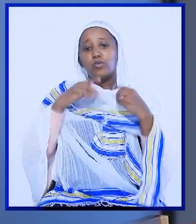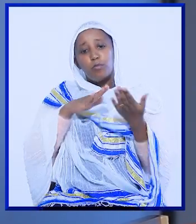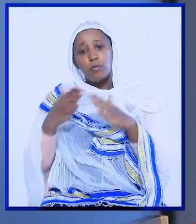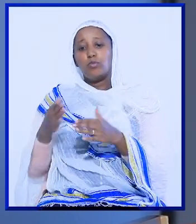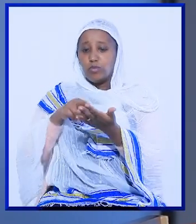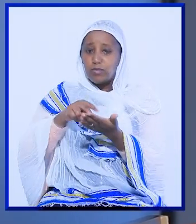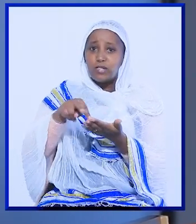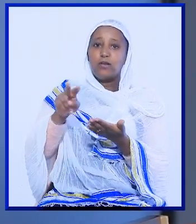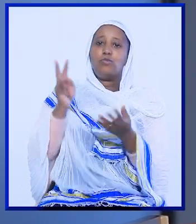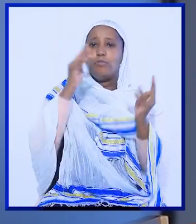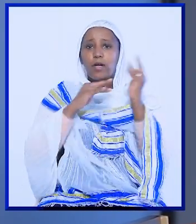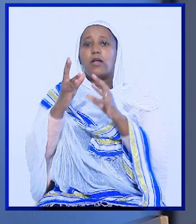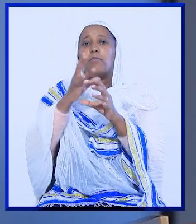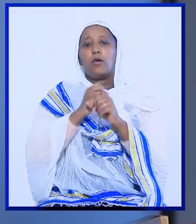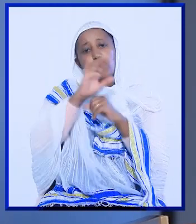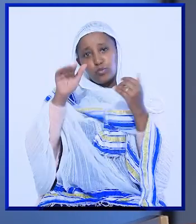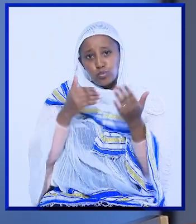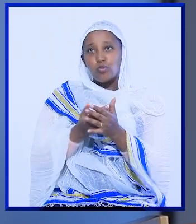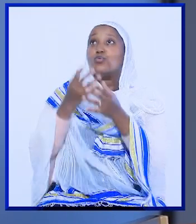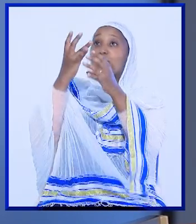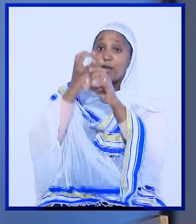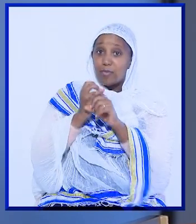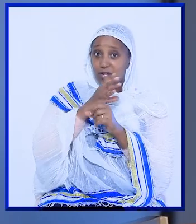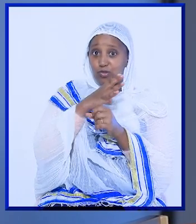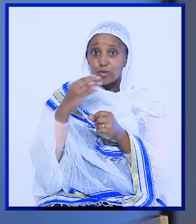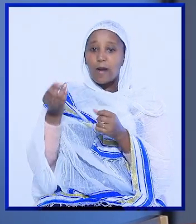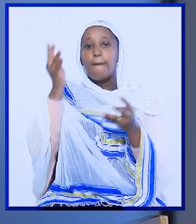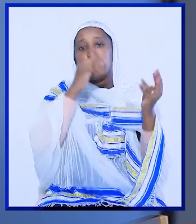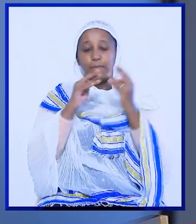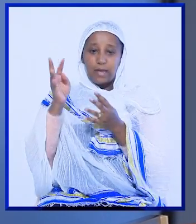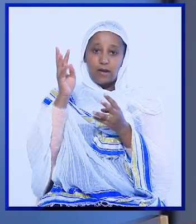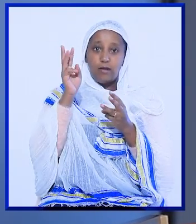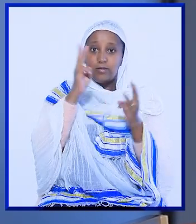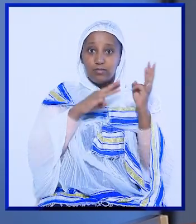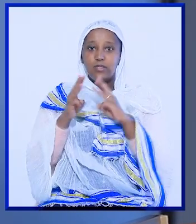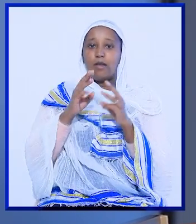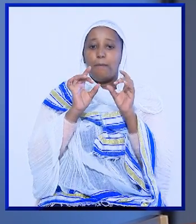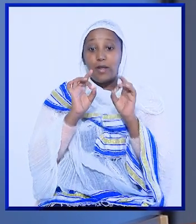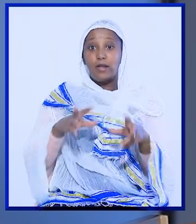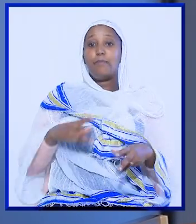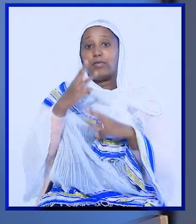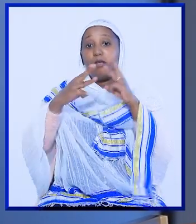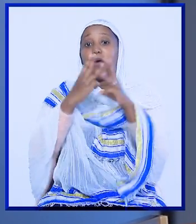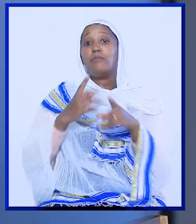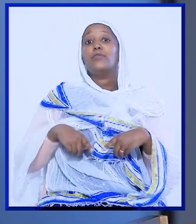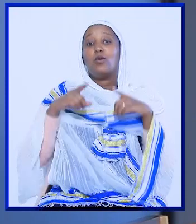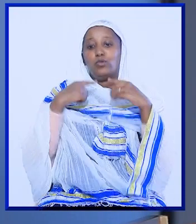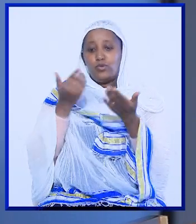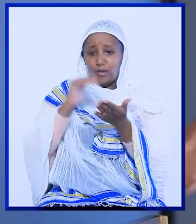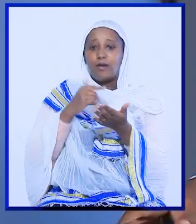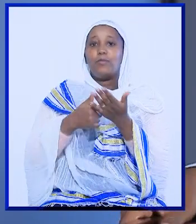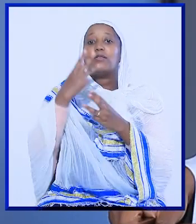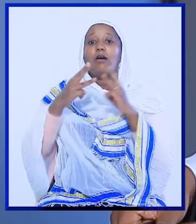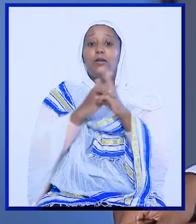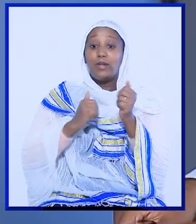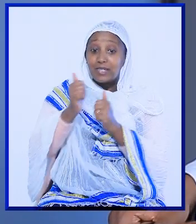ኡነት የሚኖሩትን የሚሞቱትን የሚሰደዱትን መከራ የሚቀበሉትን ሁሉ ሊቀበላቸውና መከራ ስቃይ እንግልት በሌለበት ዓለም